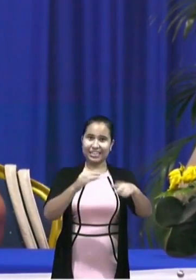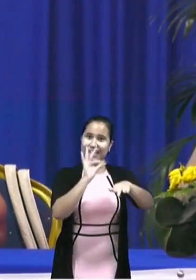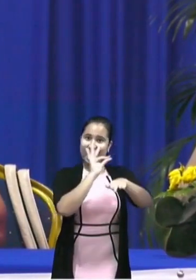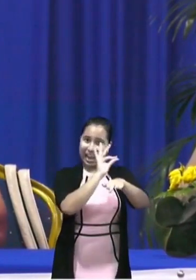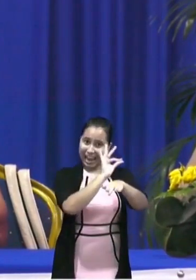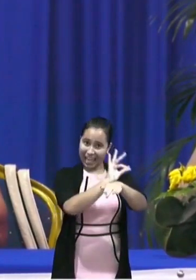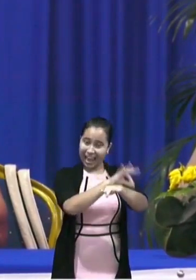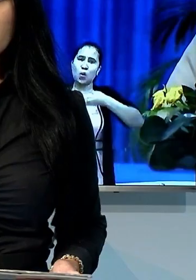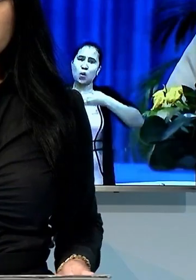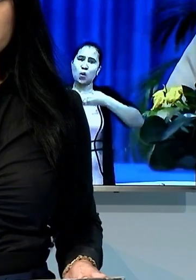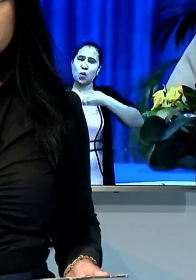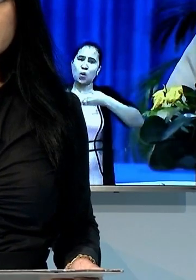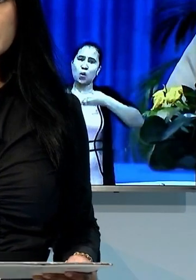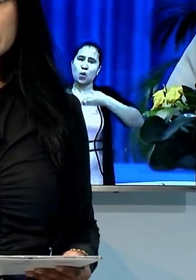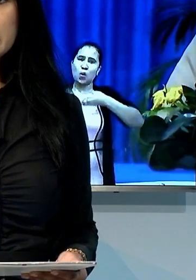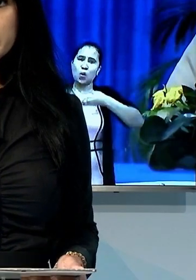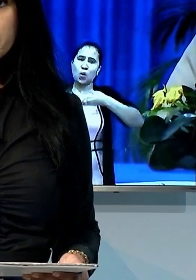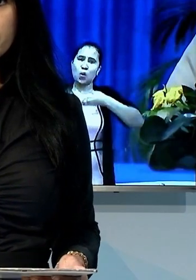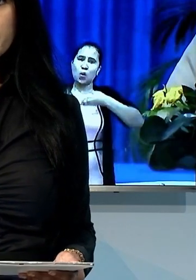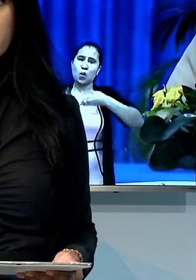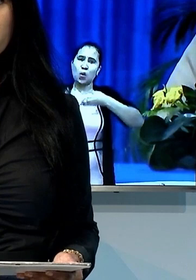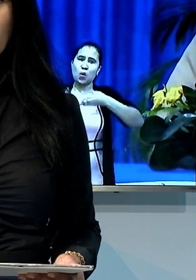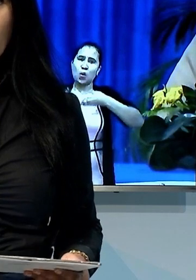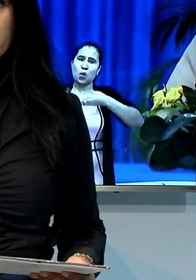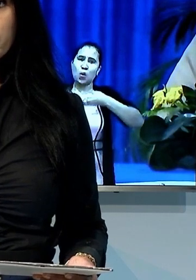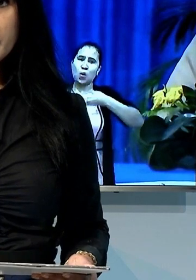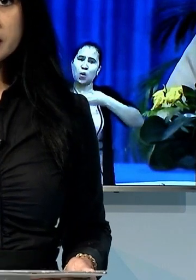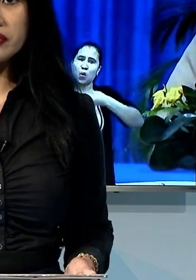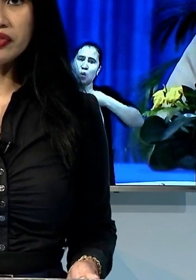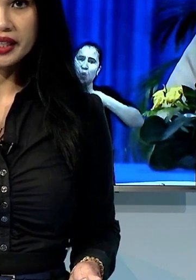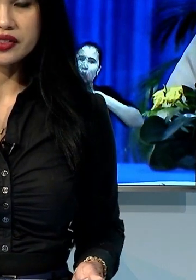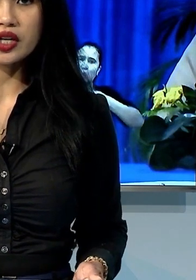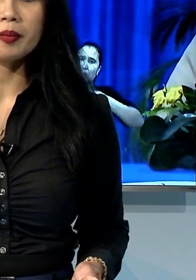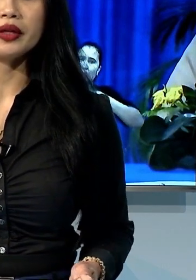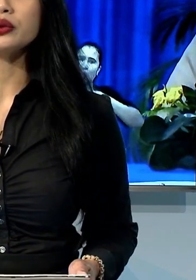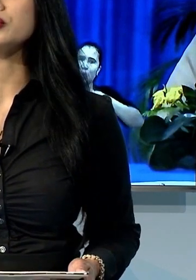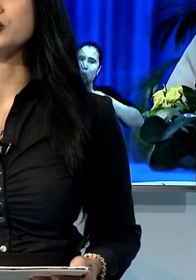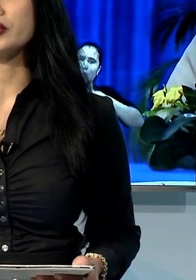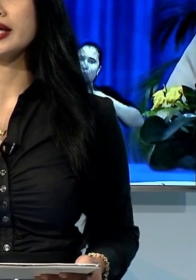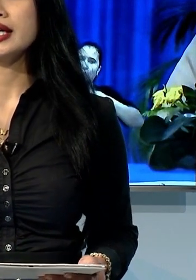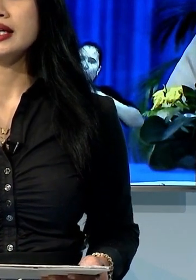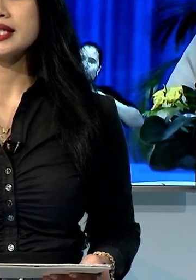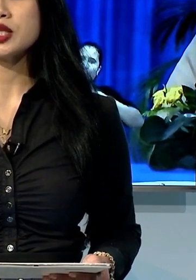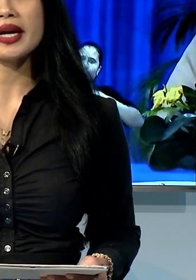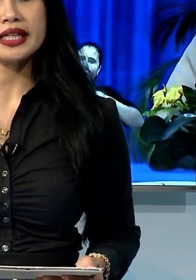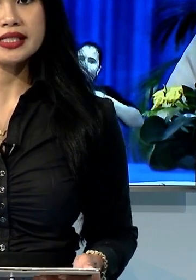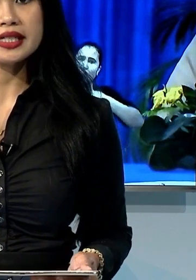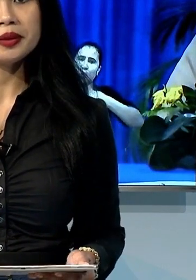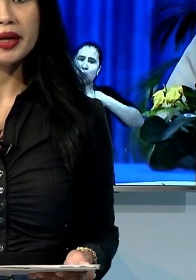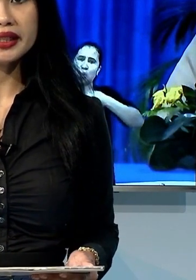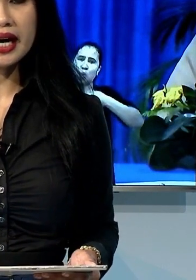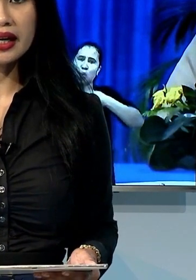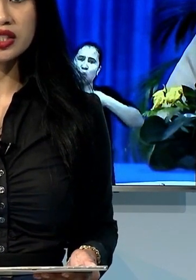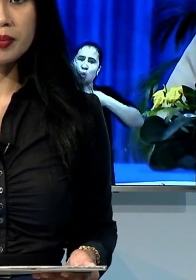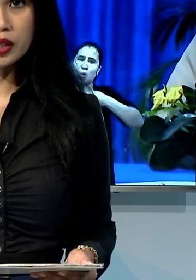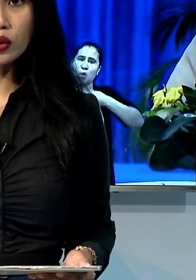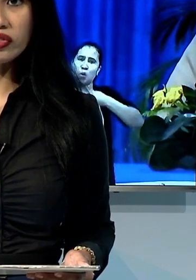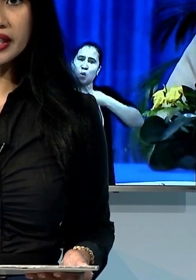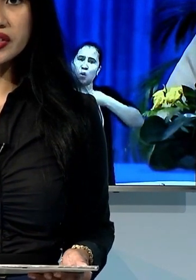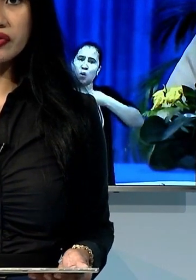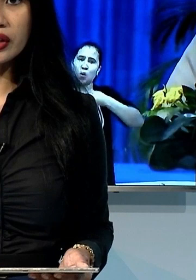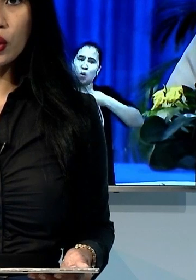nu uitzenden. Minister Lilian Ferrier van Onderwijs, Wetenschap en Cultuur. Zij sprak gisteren bij de